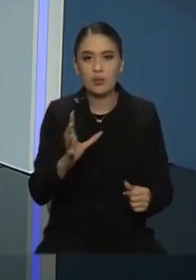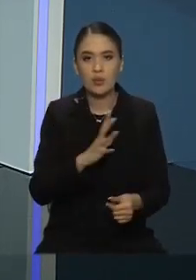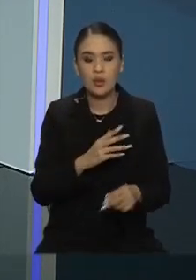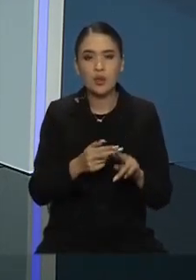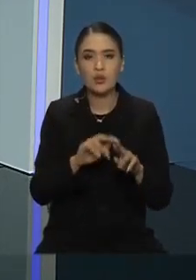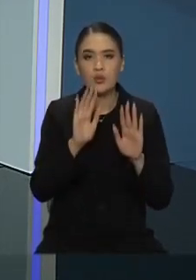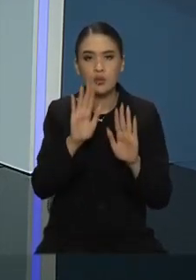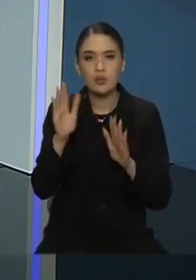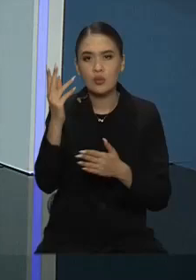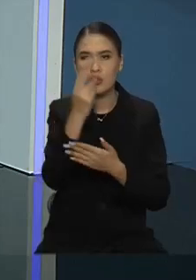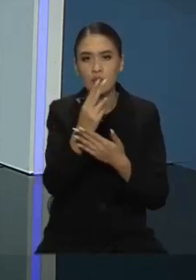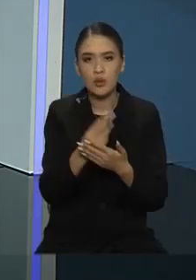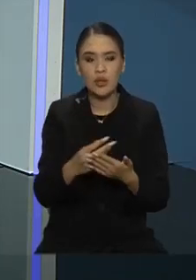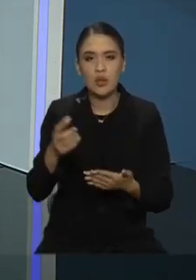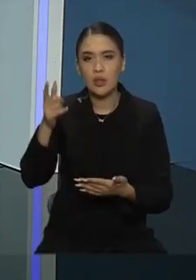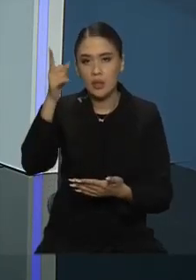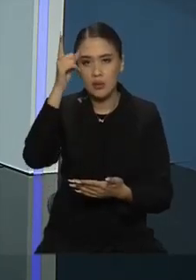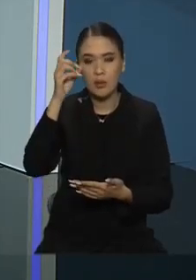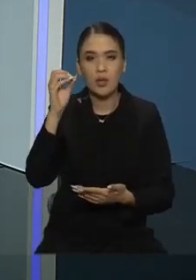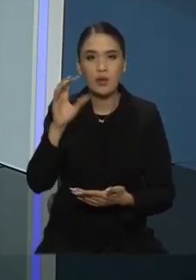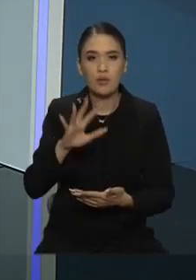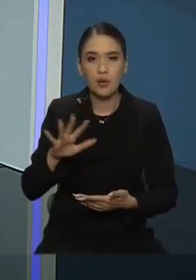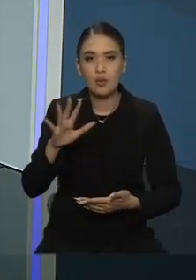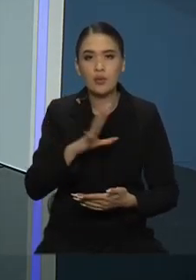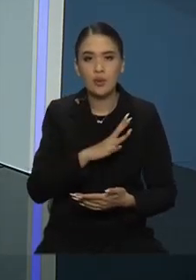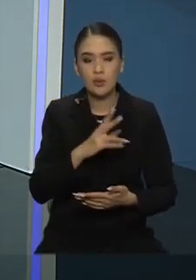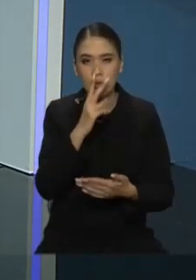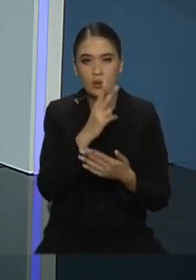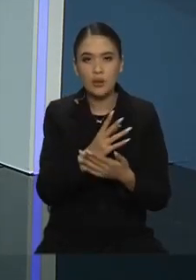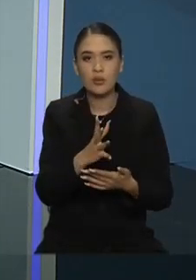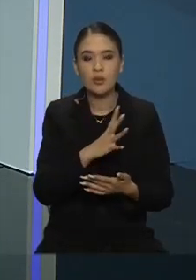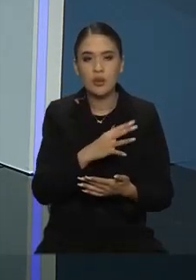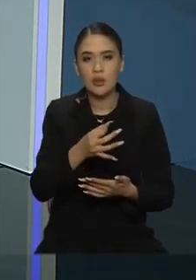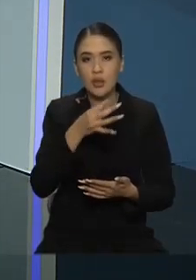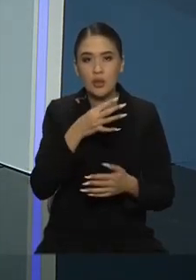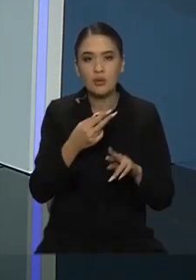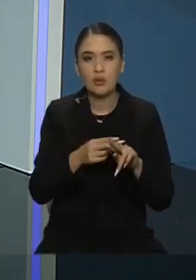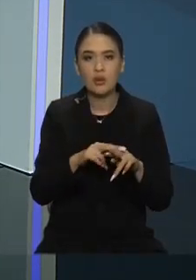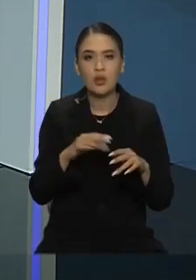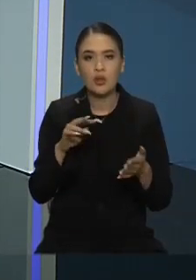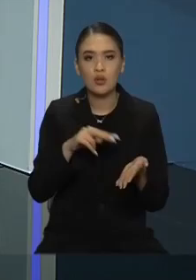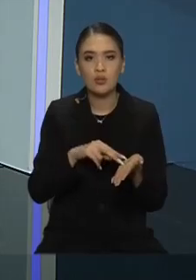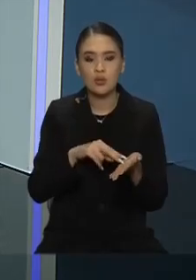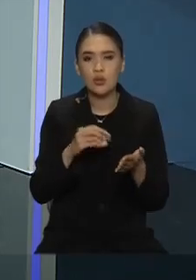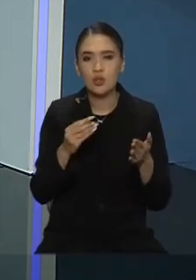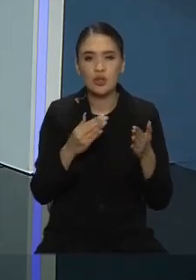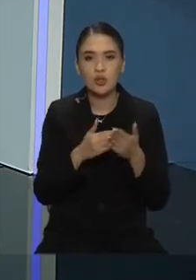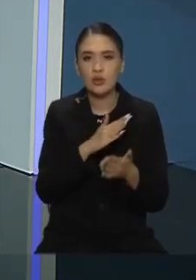қойылған суреттер бұған дейін Германия мен еуропалықтардың көзайымына айналған. Кибер туындылардың құнына баға жетпейді.